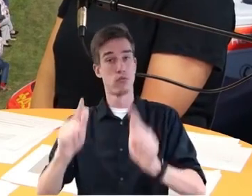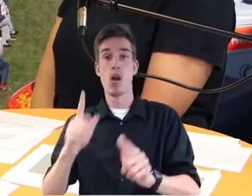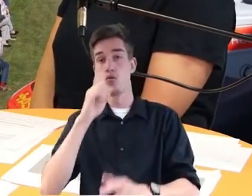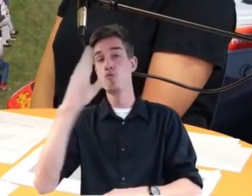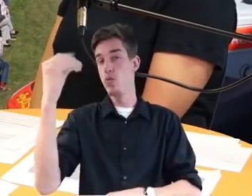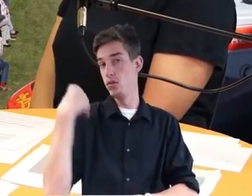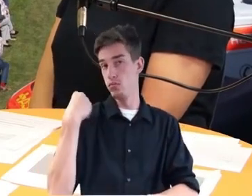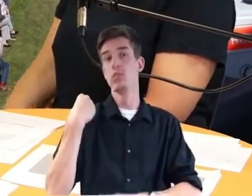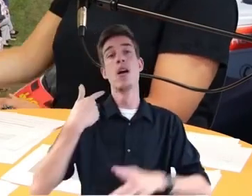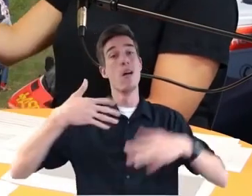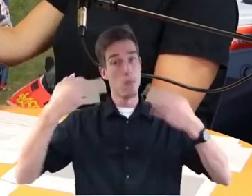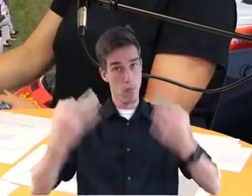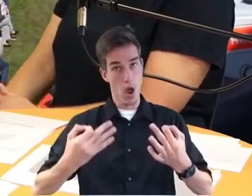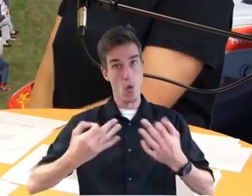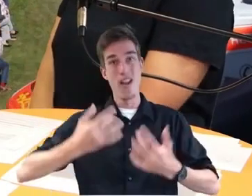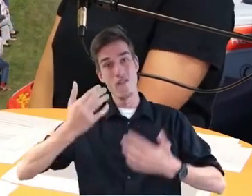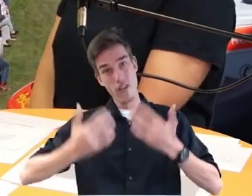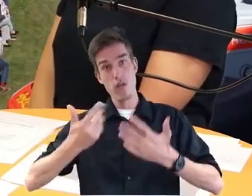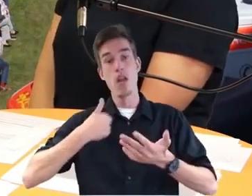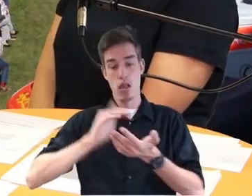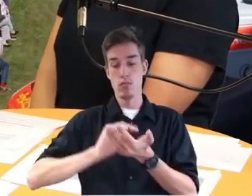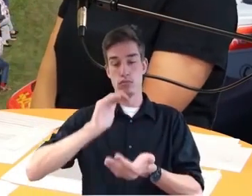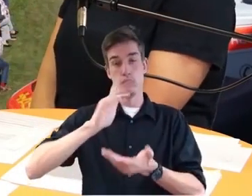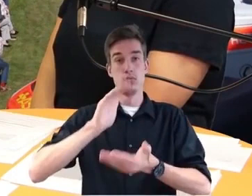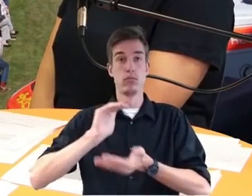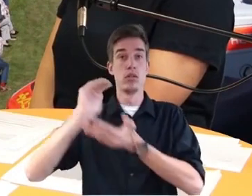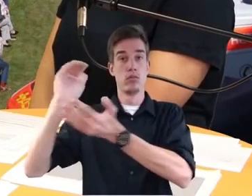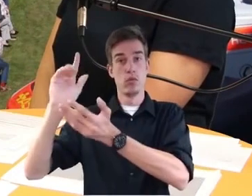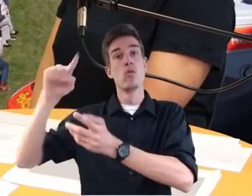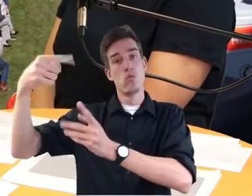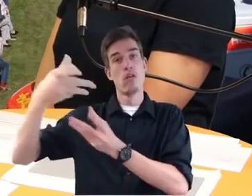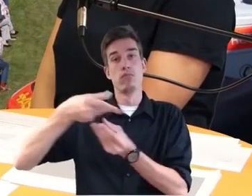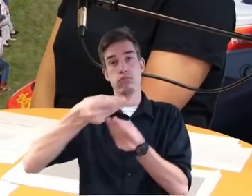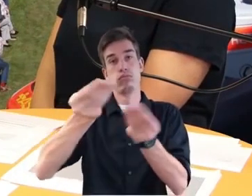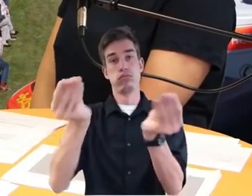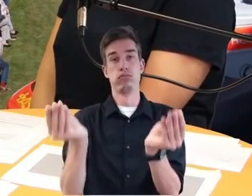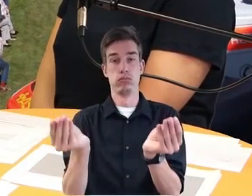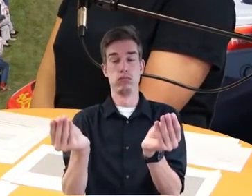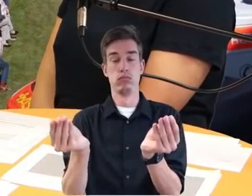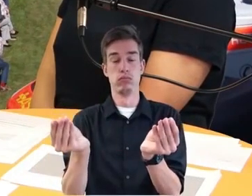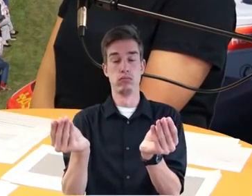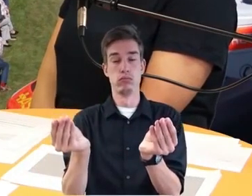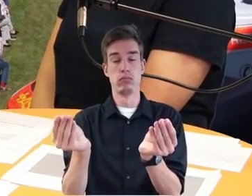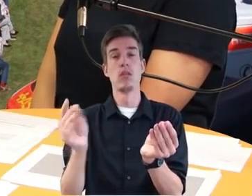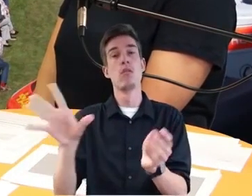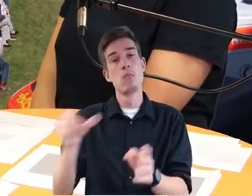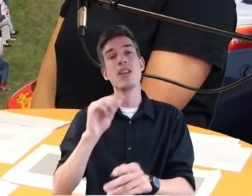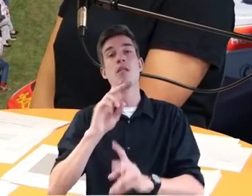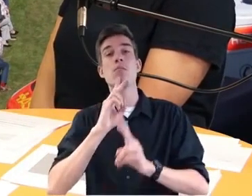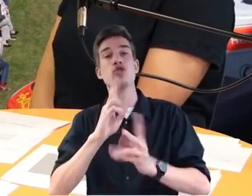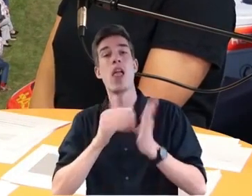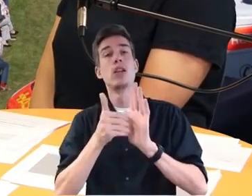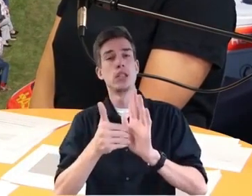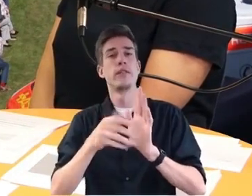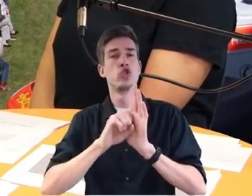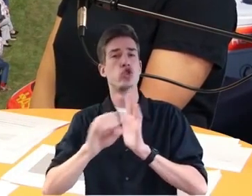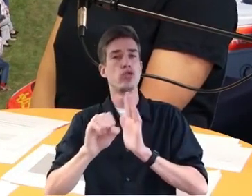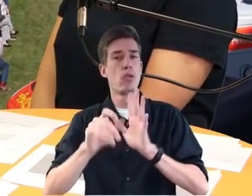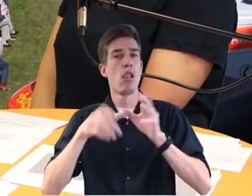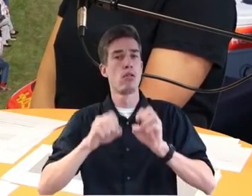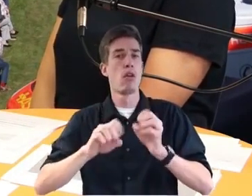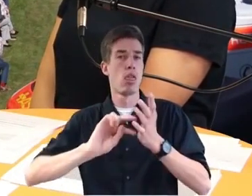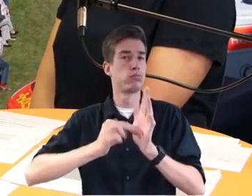nur eine Mail und sie würden dann im Grunde genommen auch über den Bestellservice bedient. Das kann